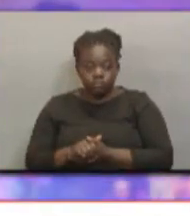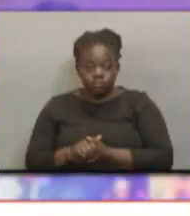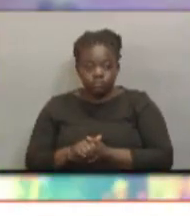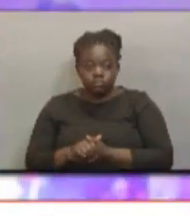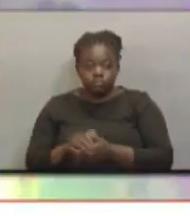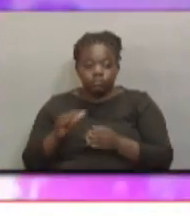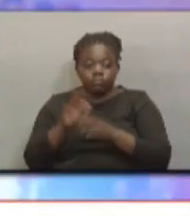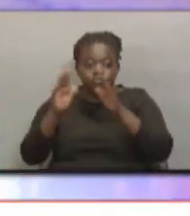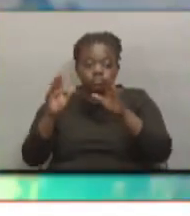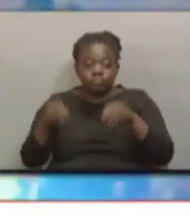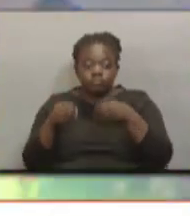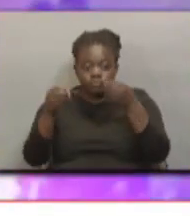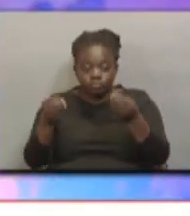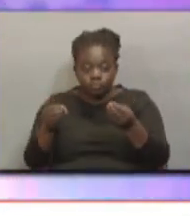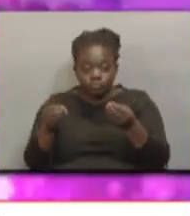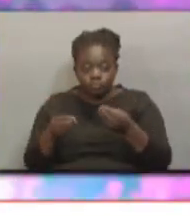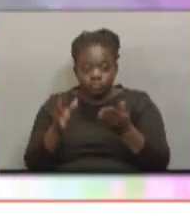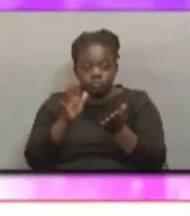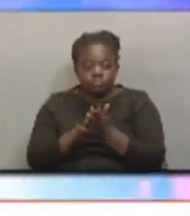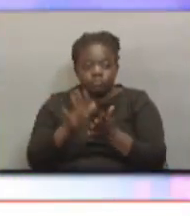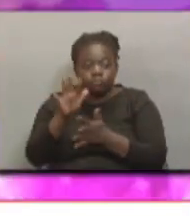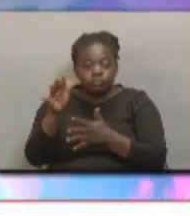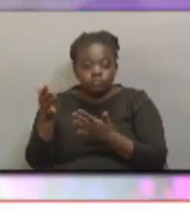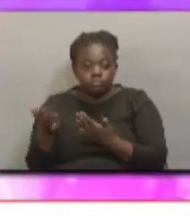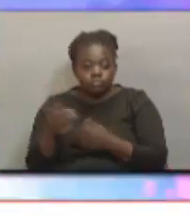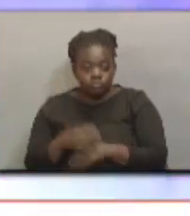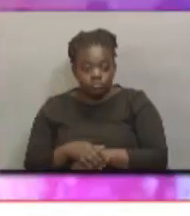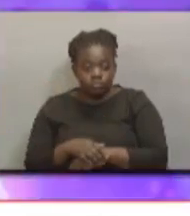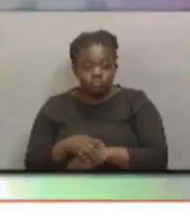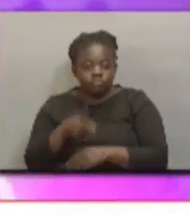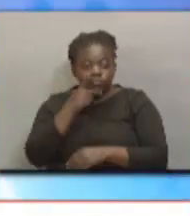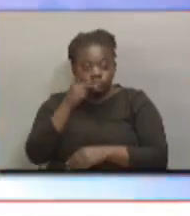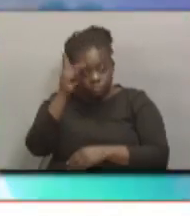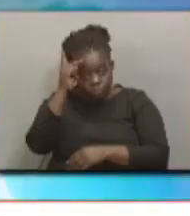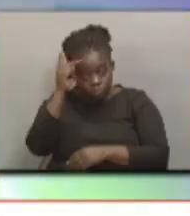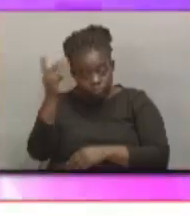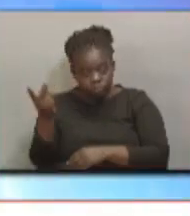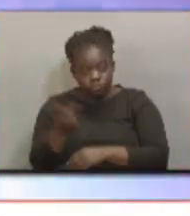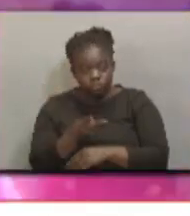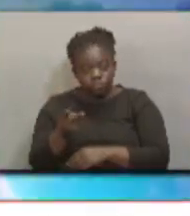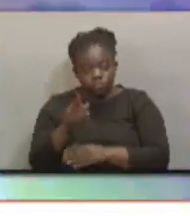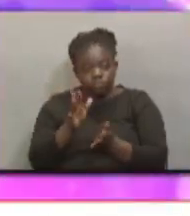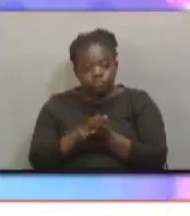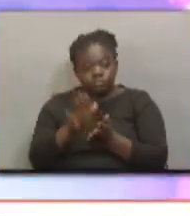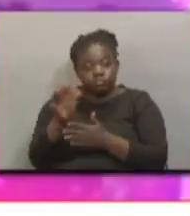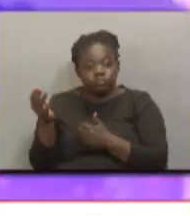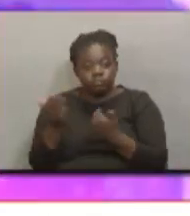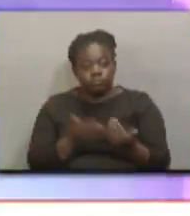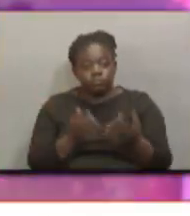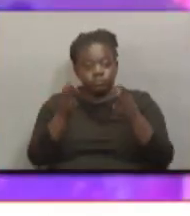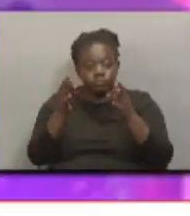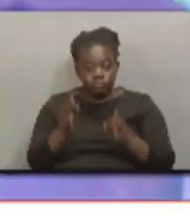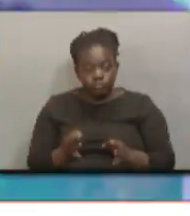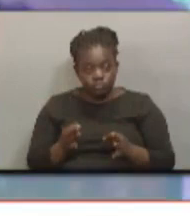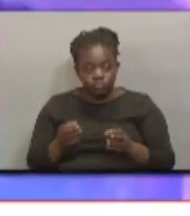omukolo ogutuweseza ekitiibwa, bakoze omukolo oguweseza abazadde ku buli ludda ekitiibwa, baleese ebintu